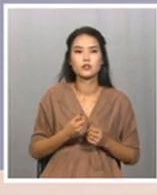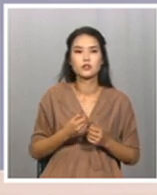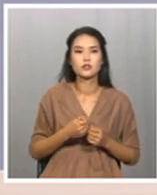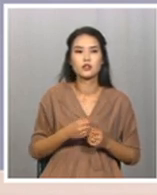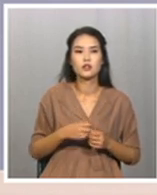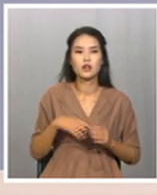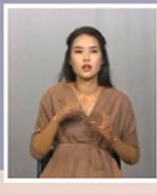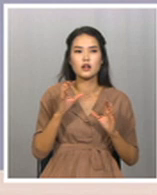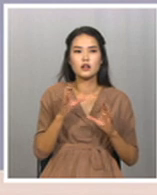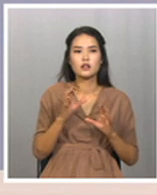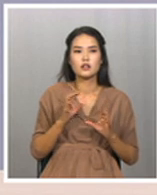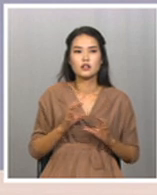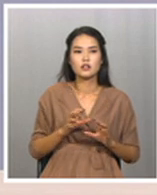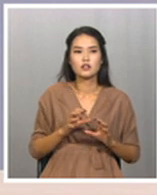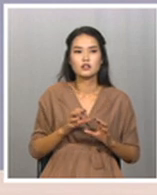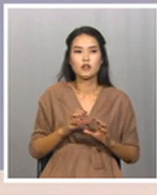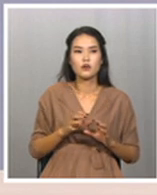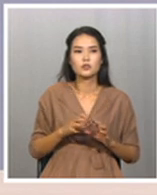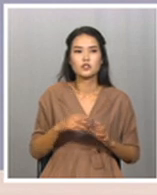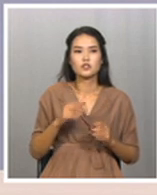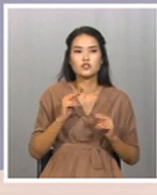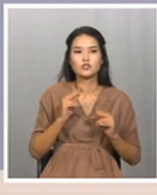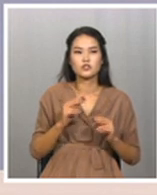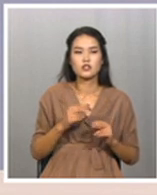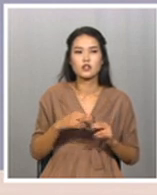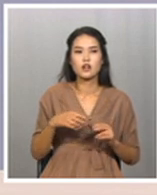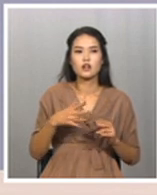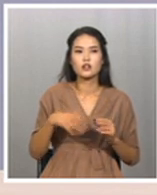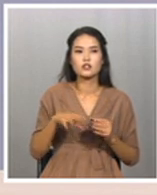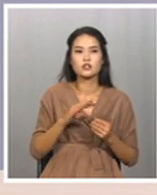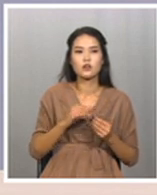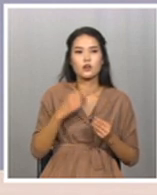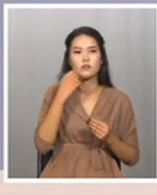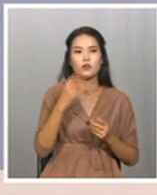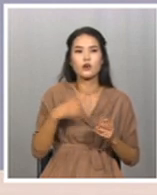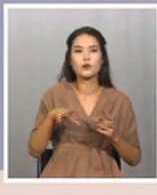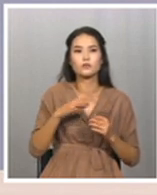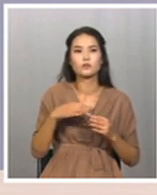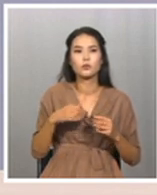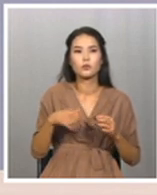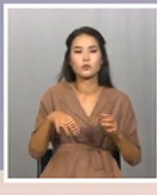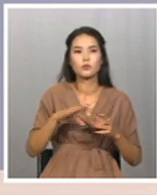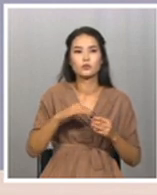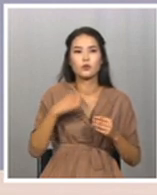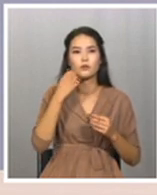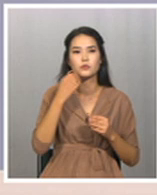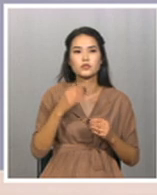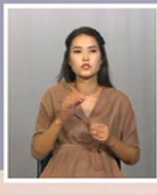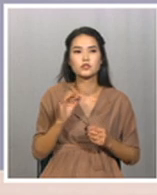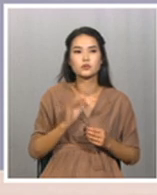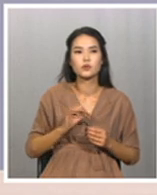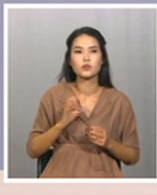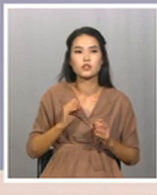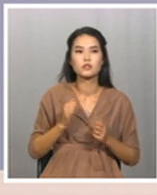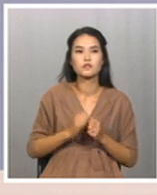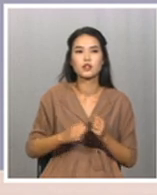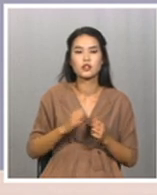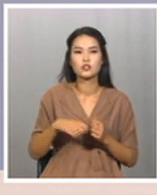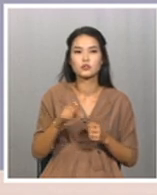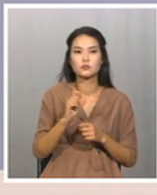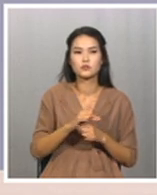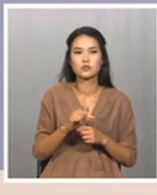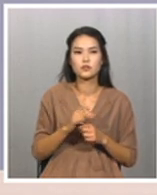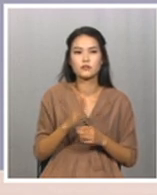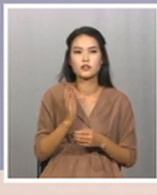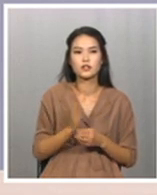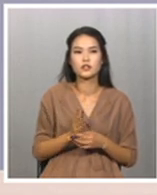подразумеваете?» Законы чести, совести, общей культуры, общей истории И в каждом человеке